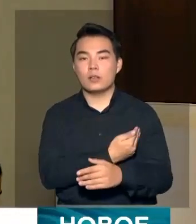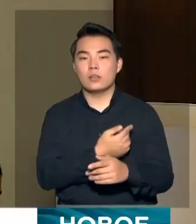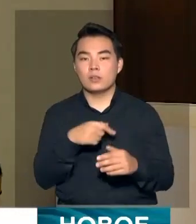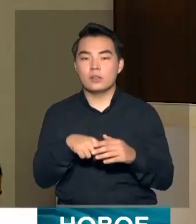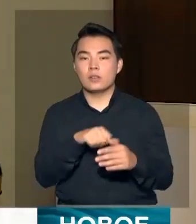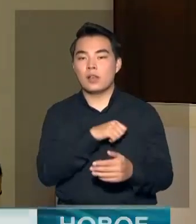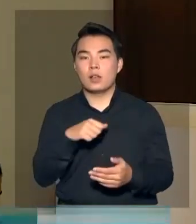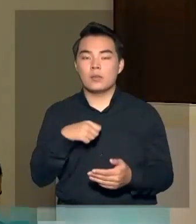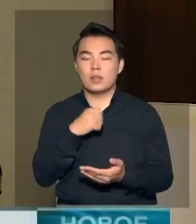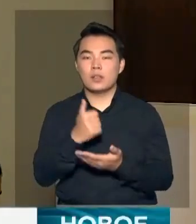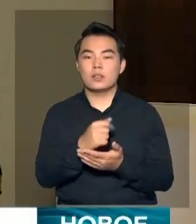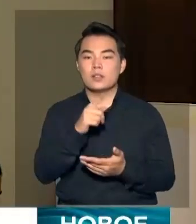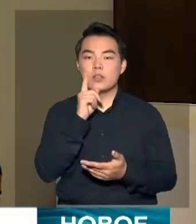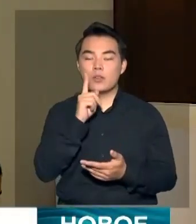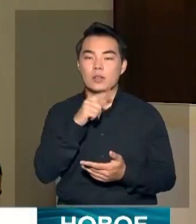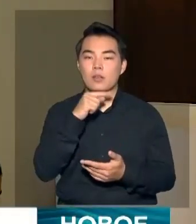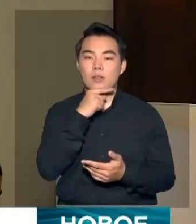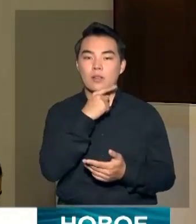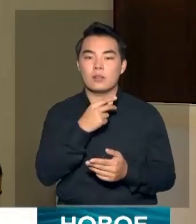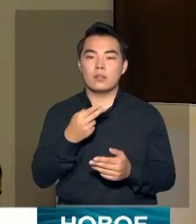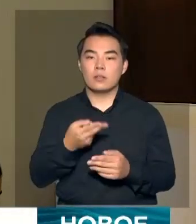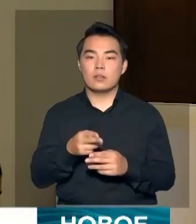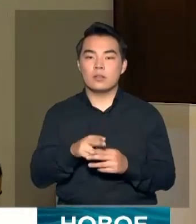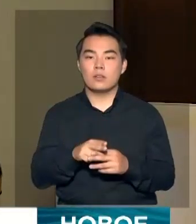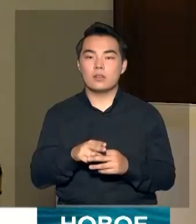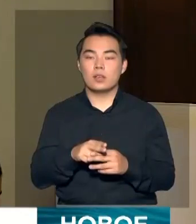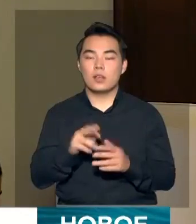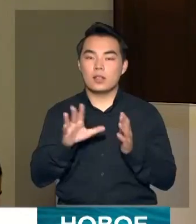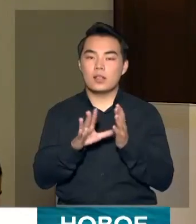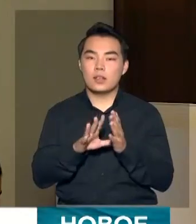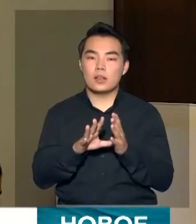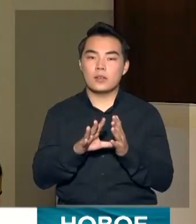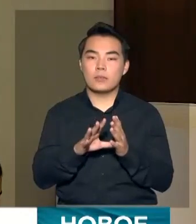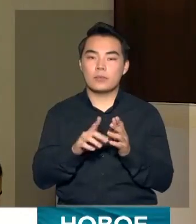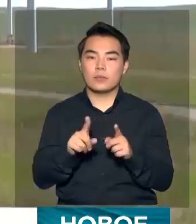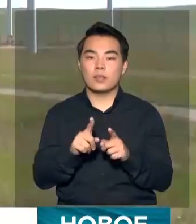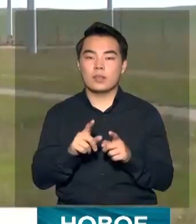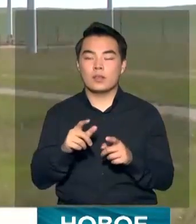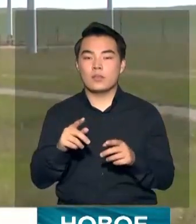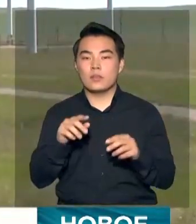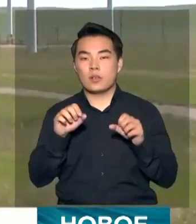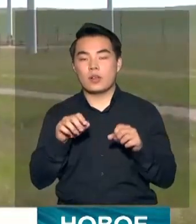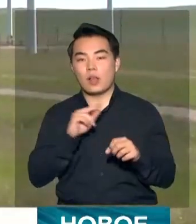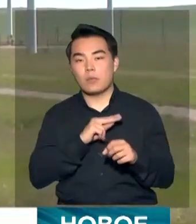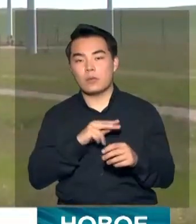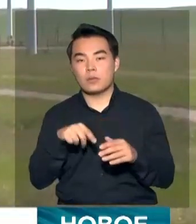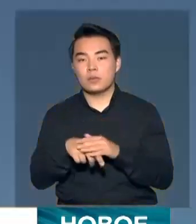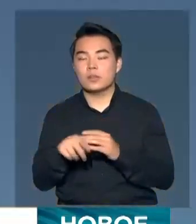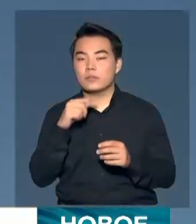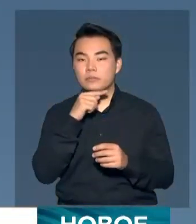одним из элементов зеленой экономики развития является энергоэффективность, особенно с точки зрения энергоэффективных технологий. Сама